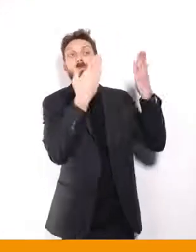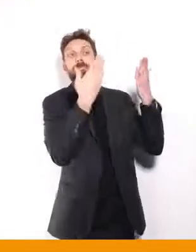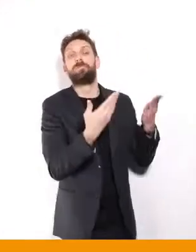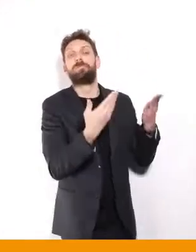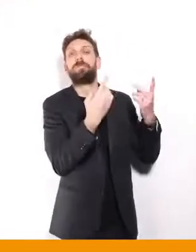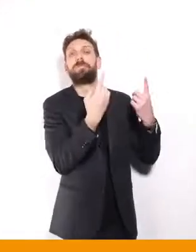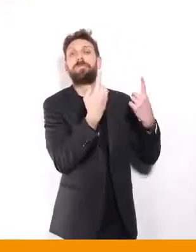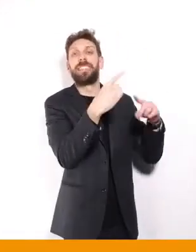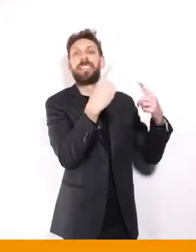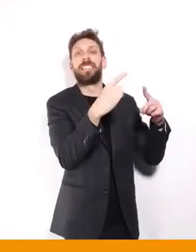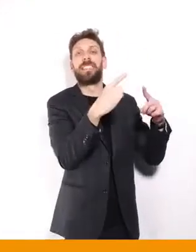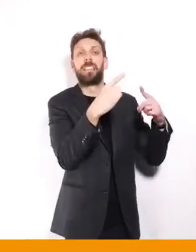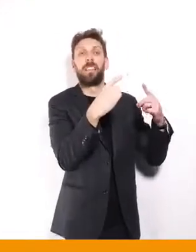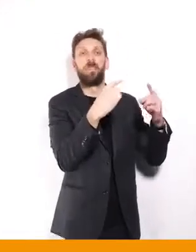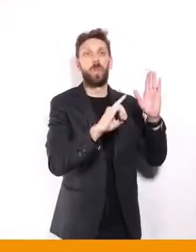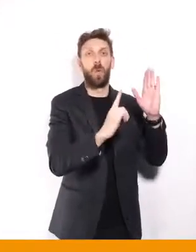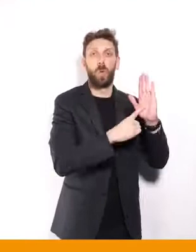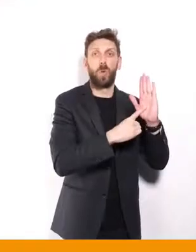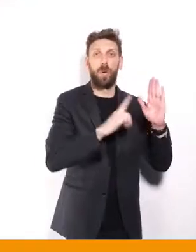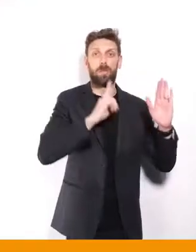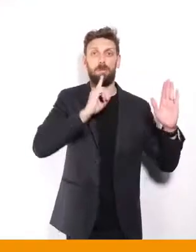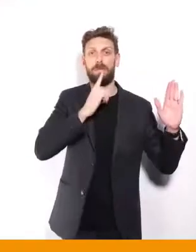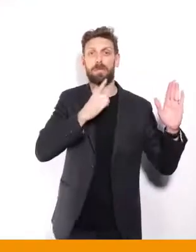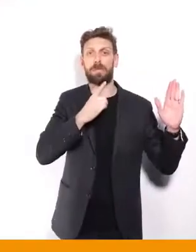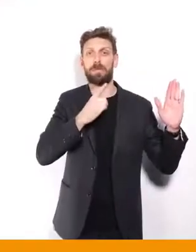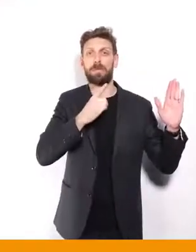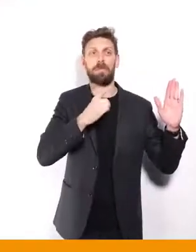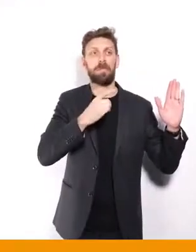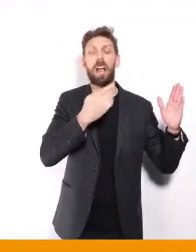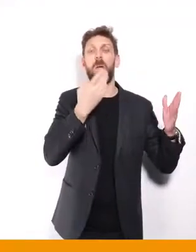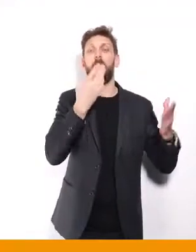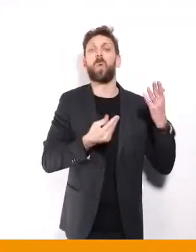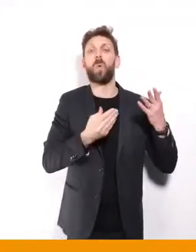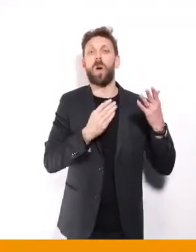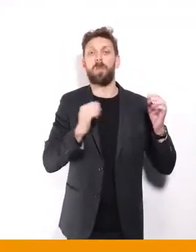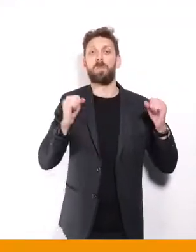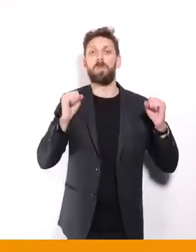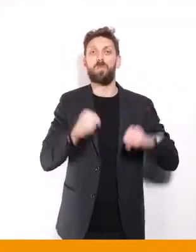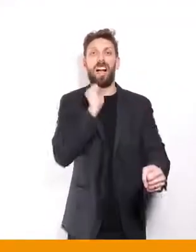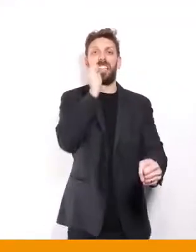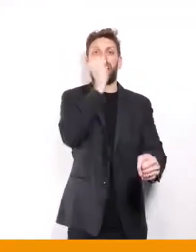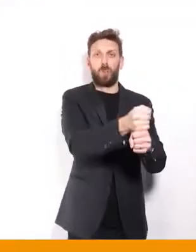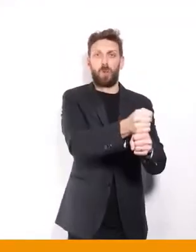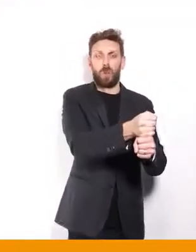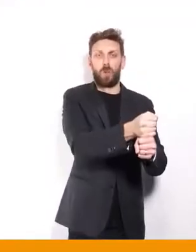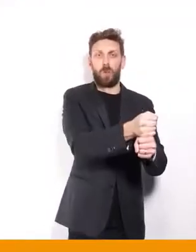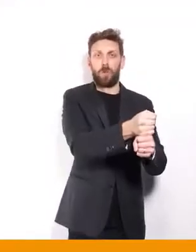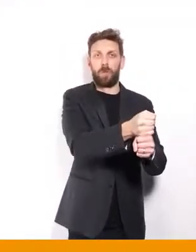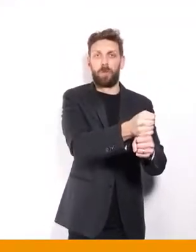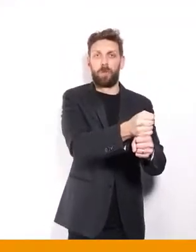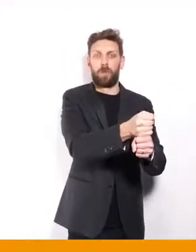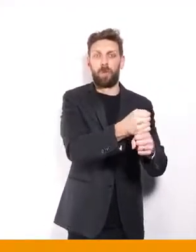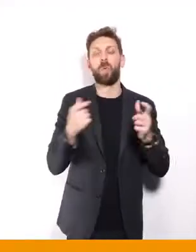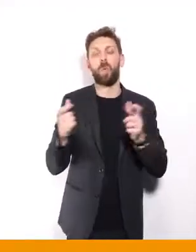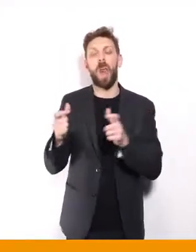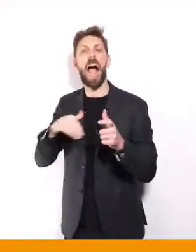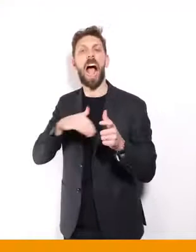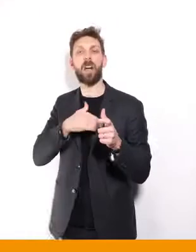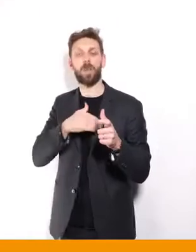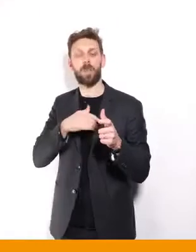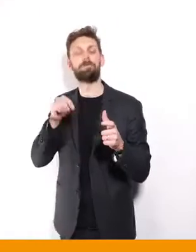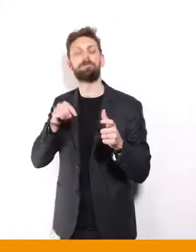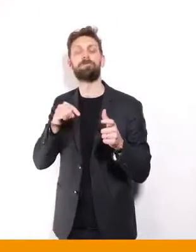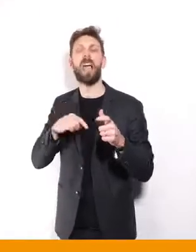c'est l'articulation avec la justice, c'est évidemment le pouvoir de sanction. Et là, il faut garantir qu'effectivement, il y a un pouvoir de sanction parce